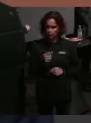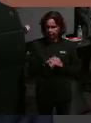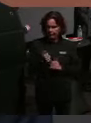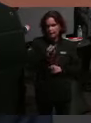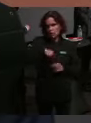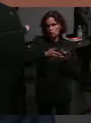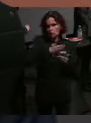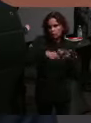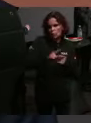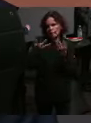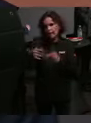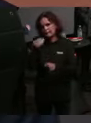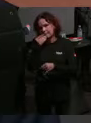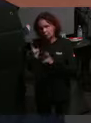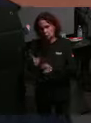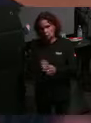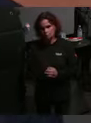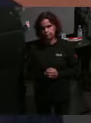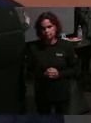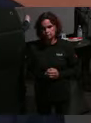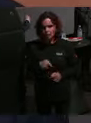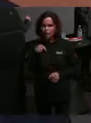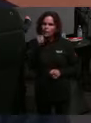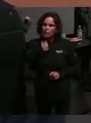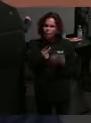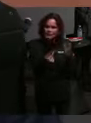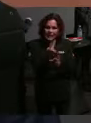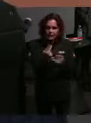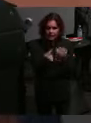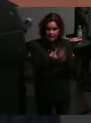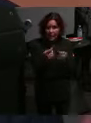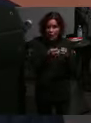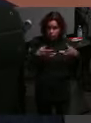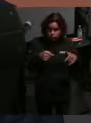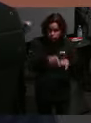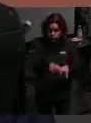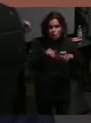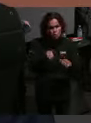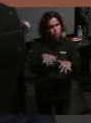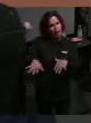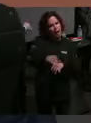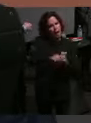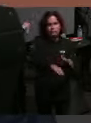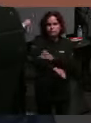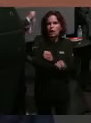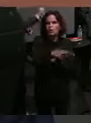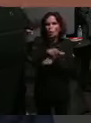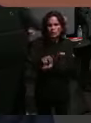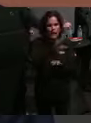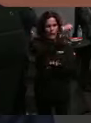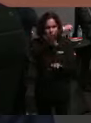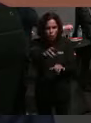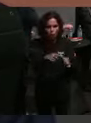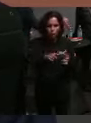vårt næringsliv. Og dette må jo skje et sted. Og hvor skjer det? Jo, det rundt I hele landet, I regioner, I fylker